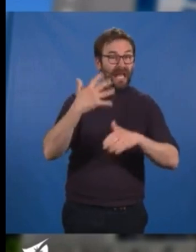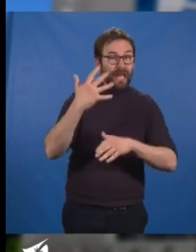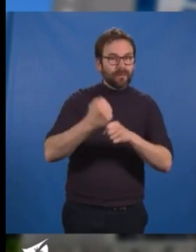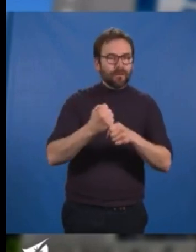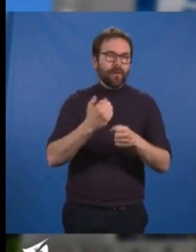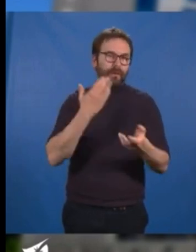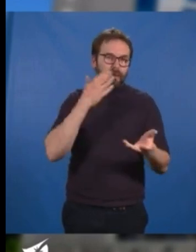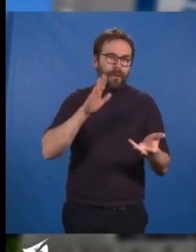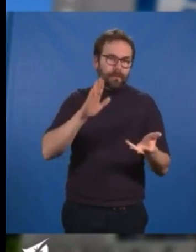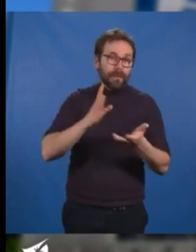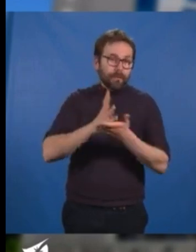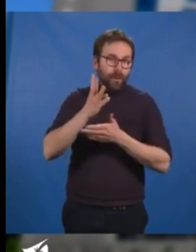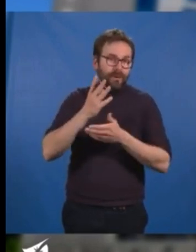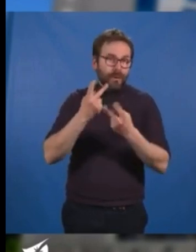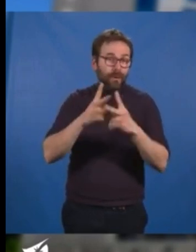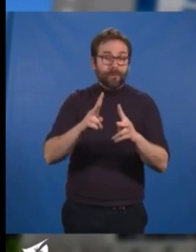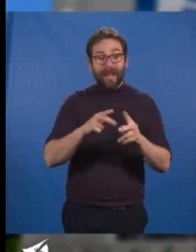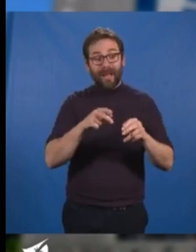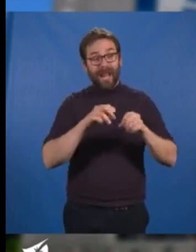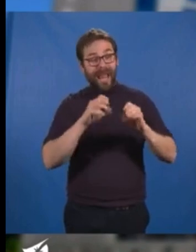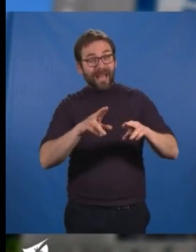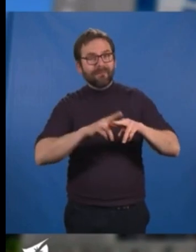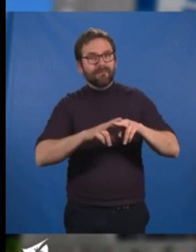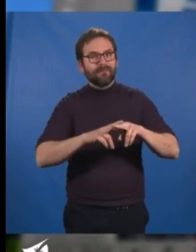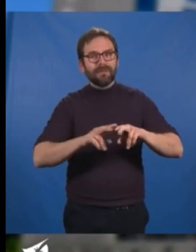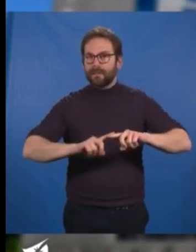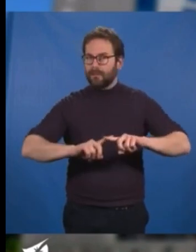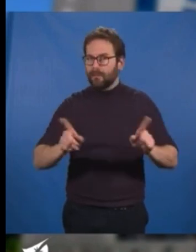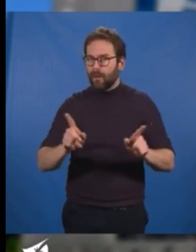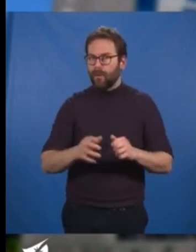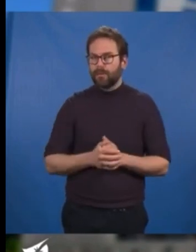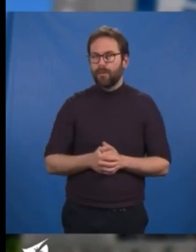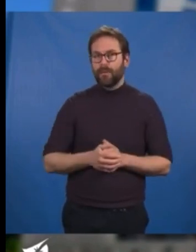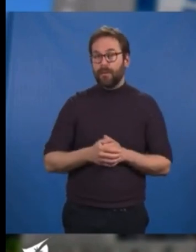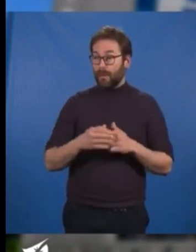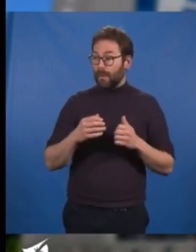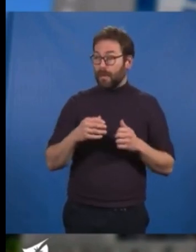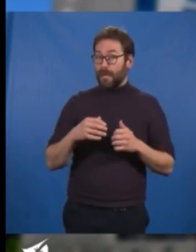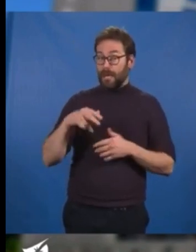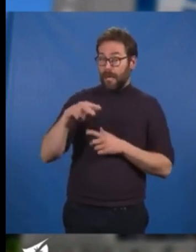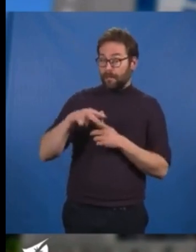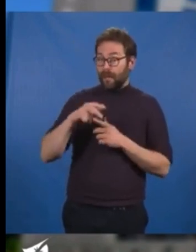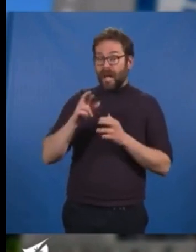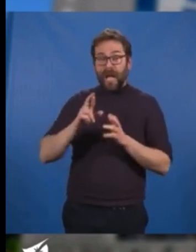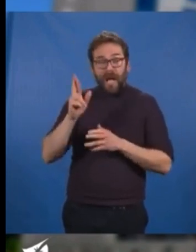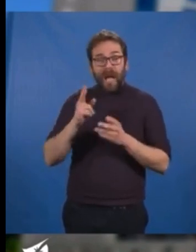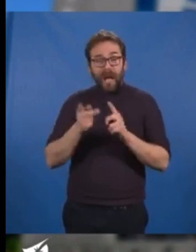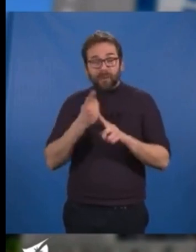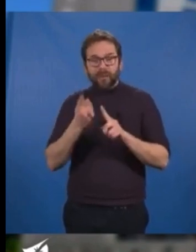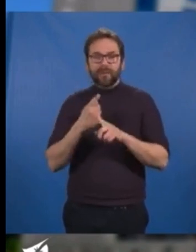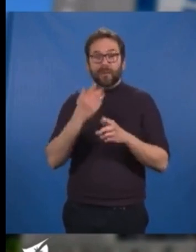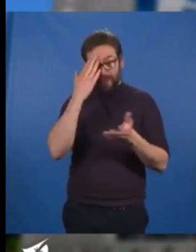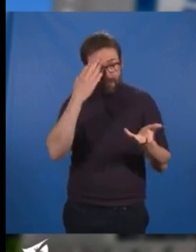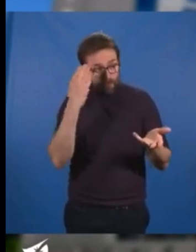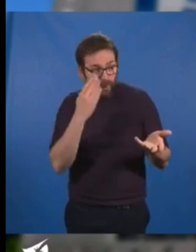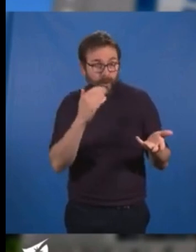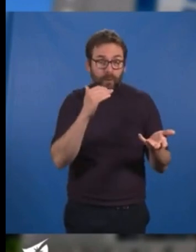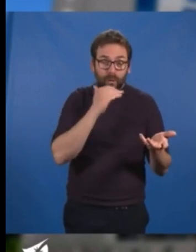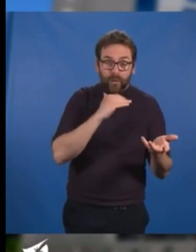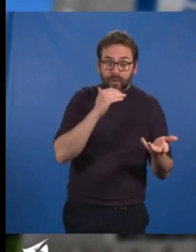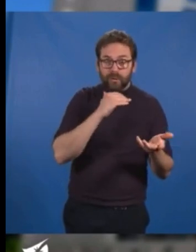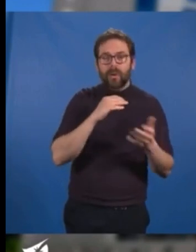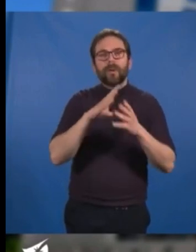la temporalité des projets urbains. Le foncier est rare et précieux dans notre métropole et du coup, il doit servir à répondre à des urgences et des besoins.